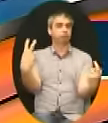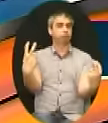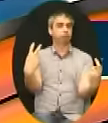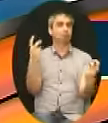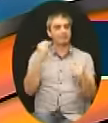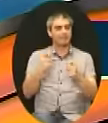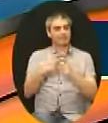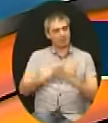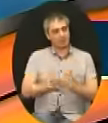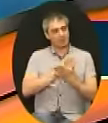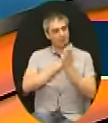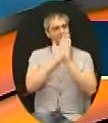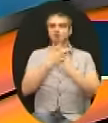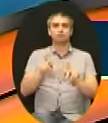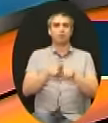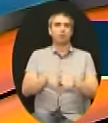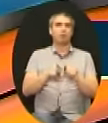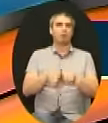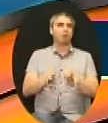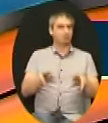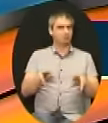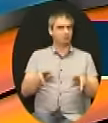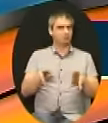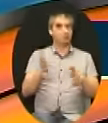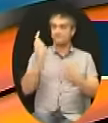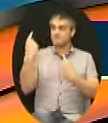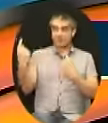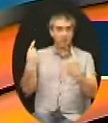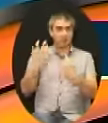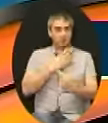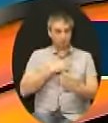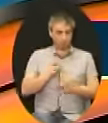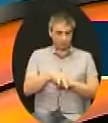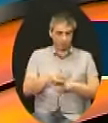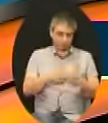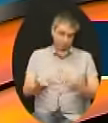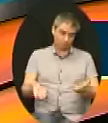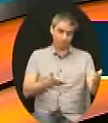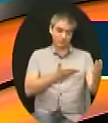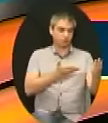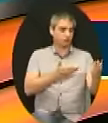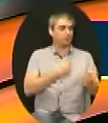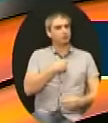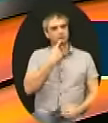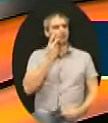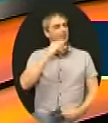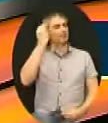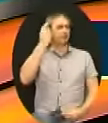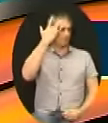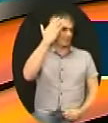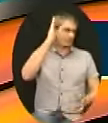צריכה להתחדש, אי אפשר להישאר בדלת עמותינו, ואז כל אחד שרוצה לרוץ... אני רוצה עכשיו ללכת איתך רגע אחד לתרחיש